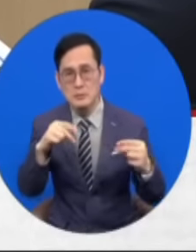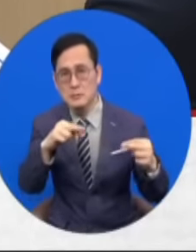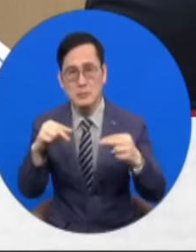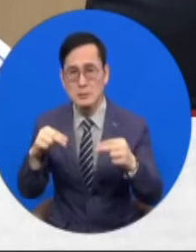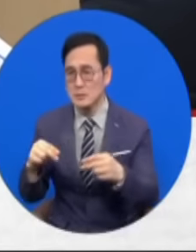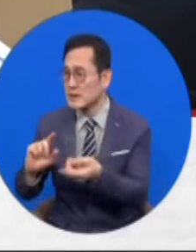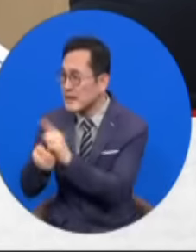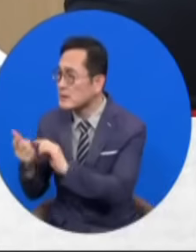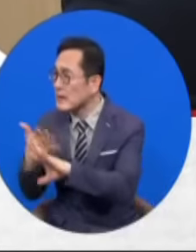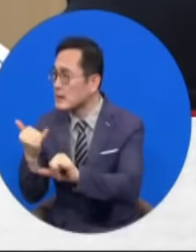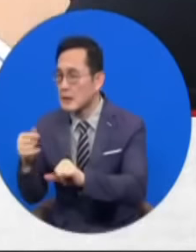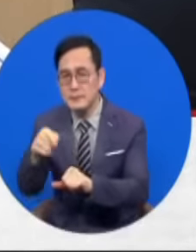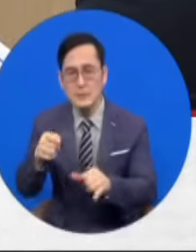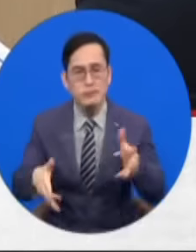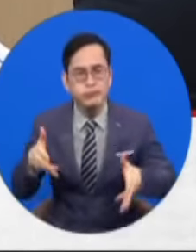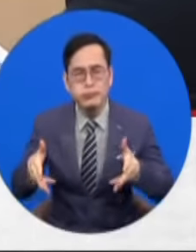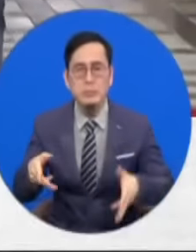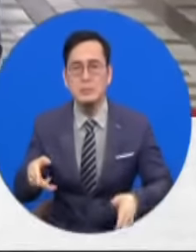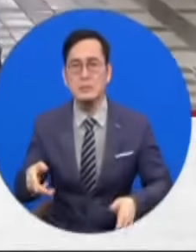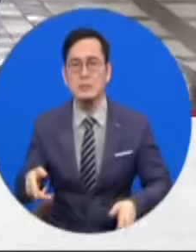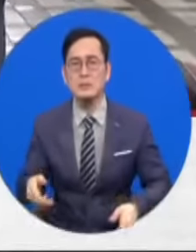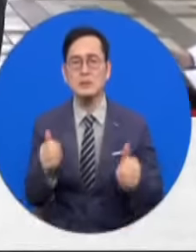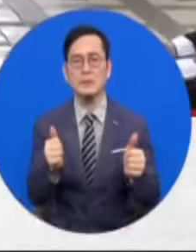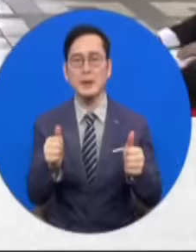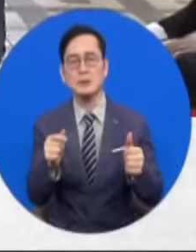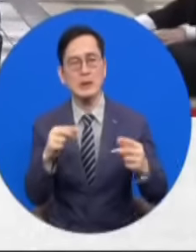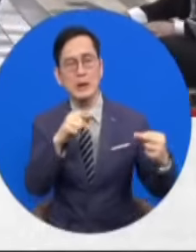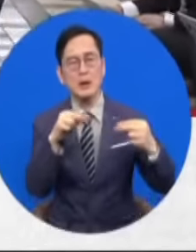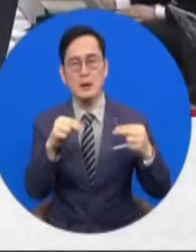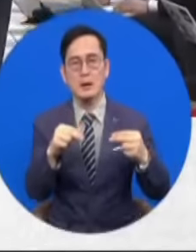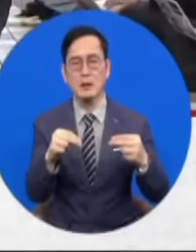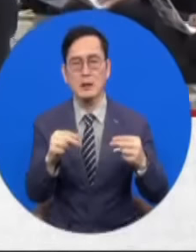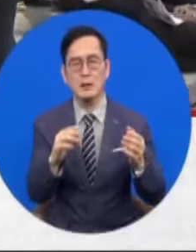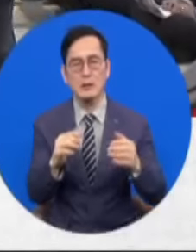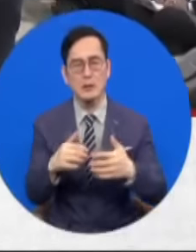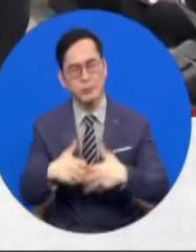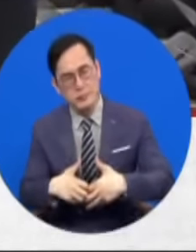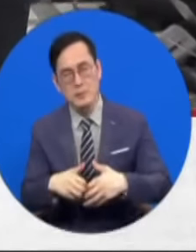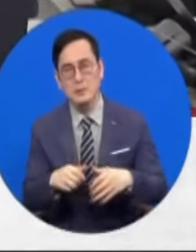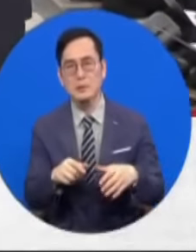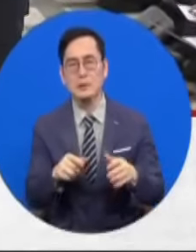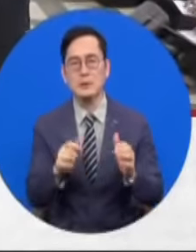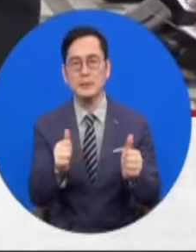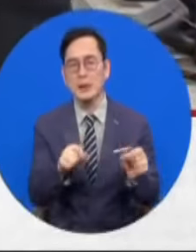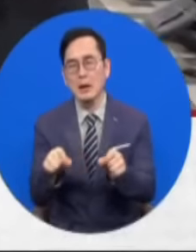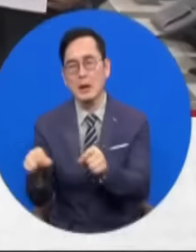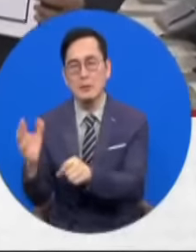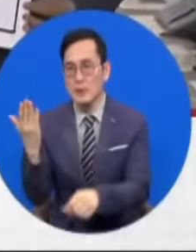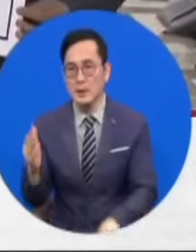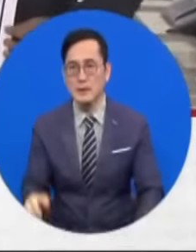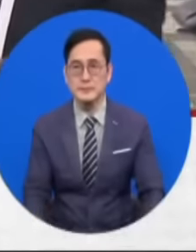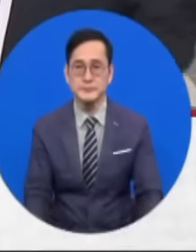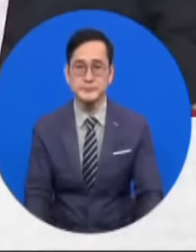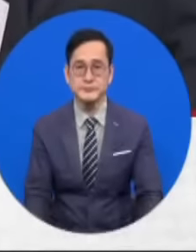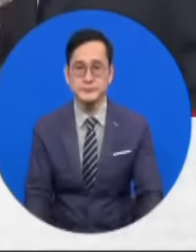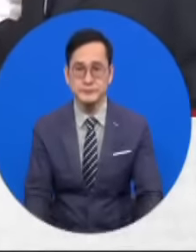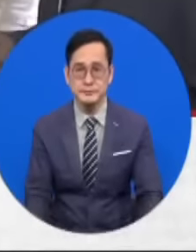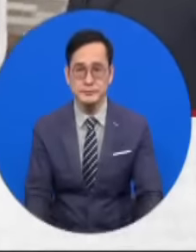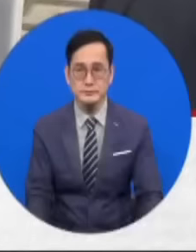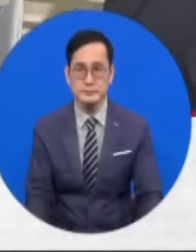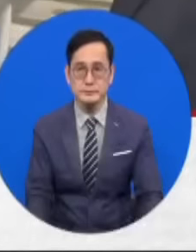있고 재판이 굉장히 길게 끌어줄 수밖에 없어요 예 그러면 헌법 판결 나올 때까지는